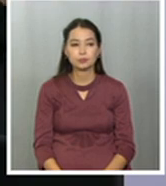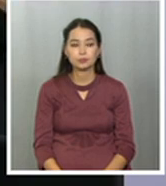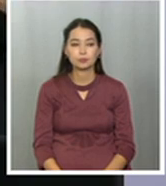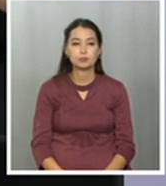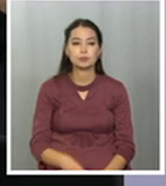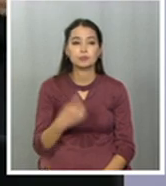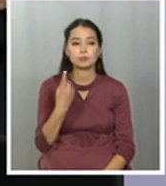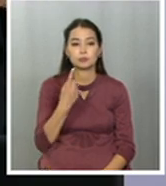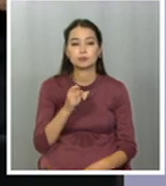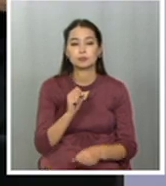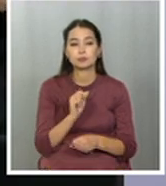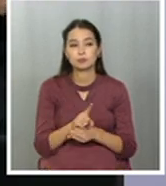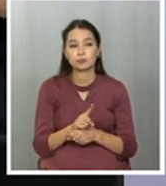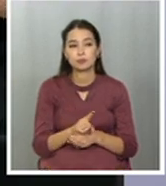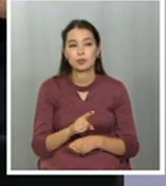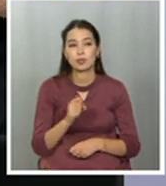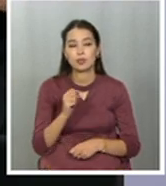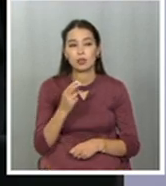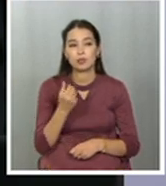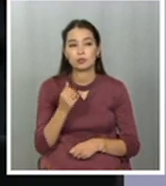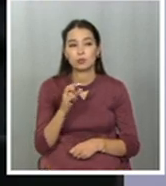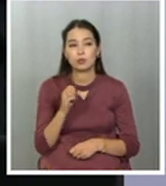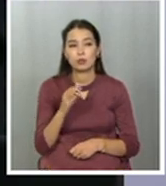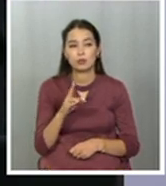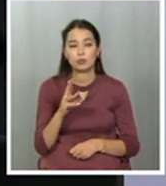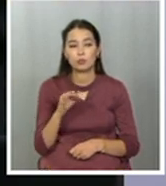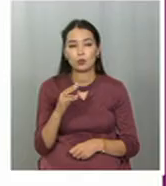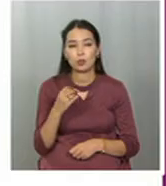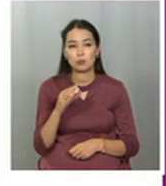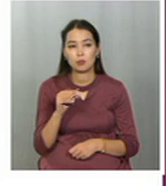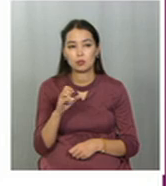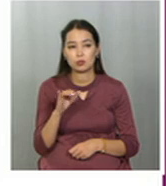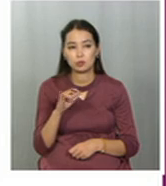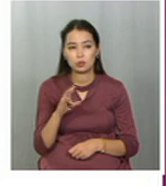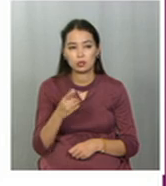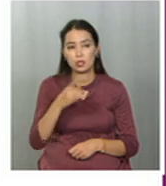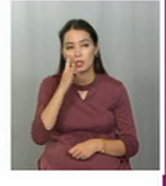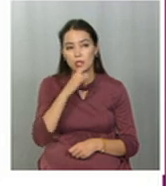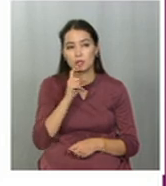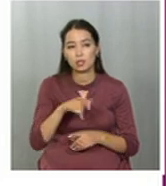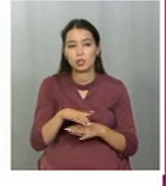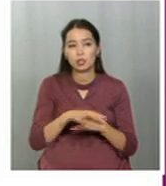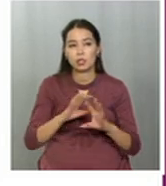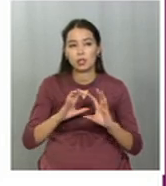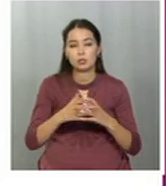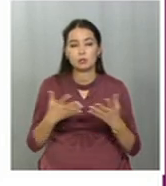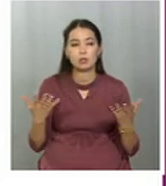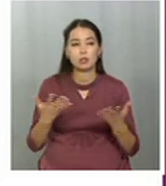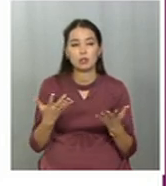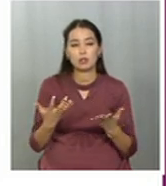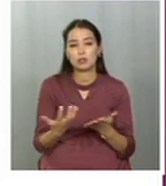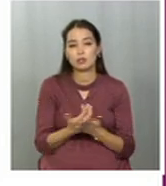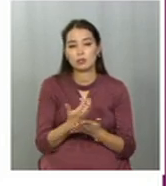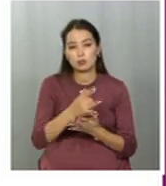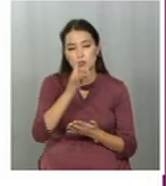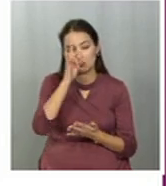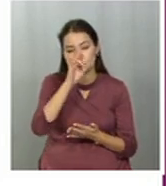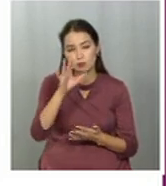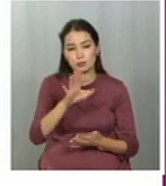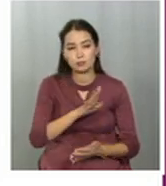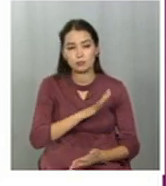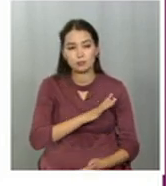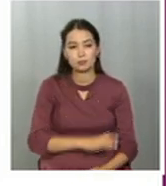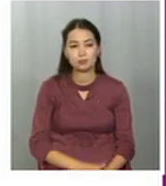Бірінші тапсырма. Әміре Қашаубаев пен Қажымұқан Мұңайтпасұлының қазақ халқын әлемге қандай